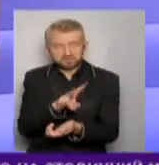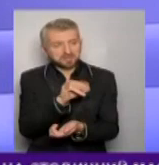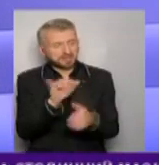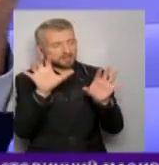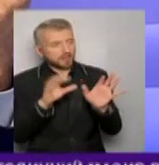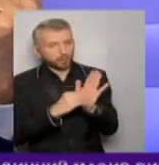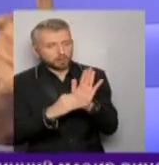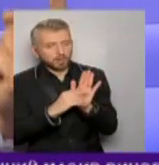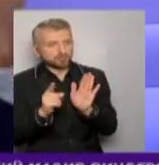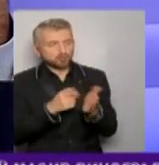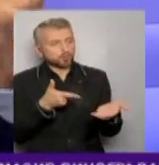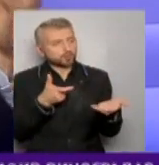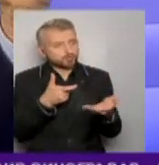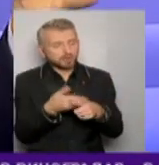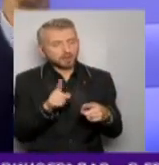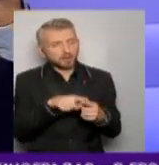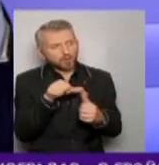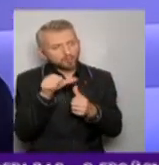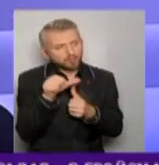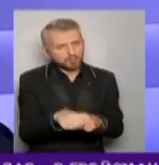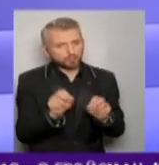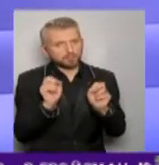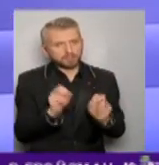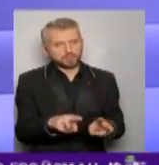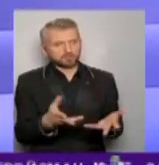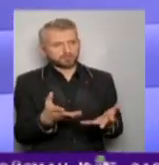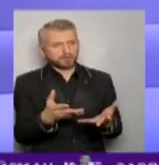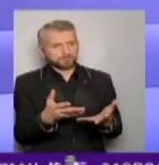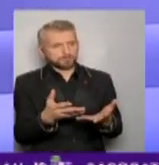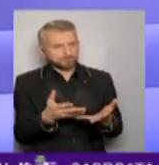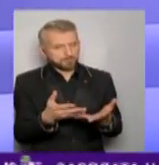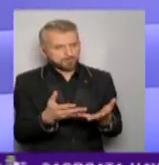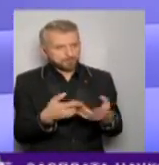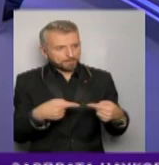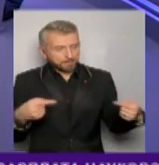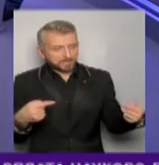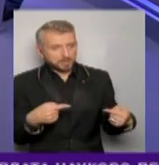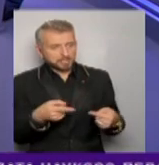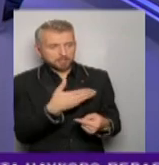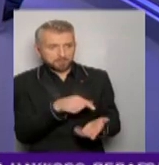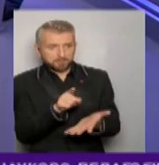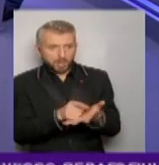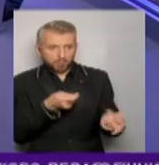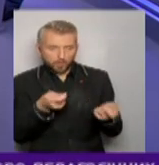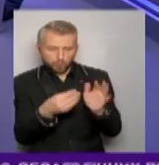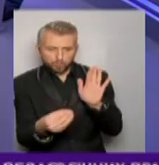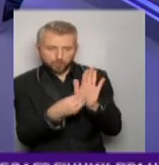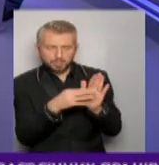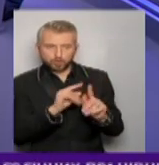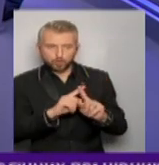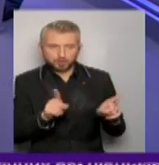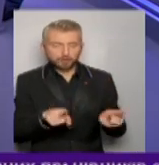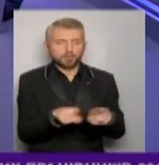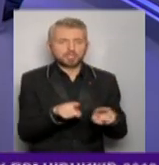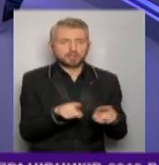каже, що рушниця – це особливо там небезпечний якийсь об'єкт, і ми маємо його регулювати по-особливому. Так